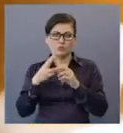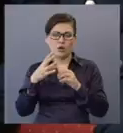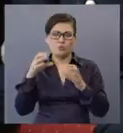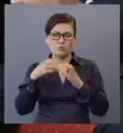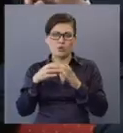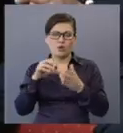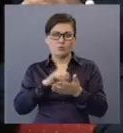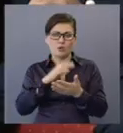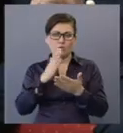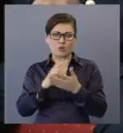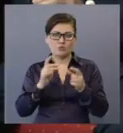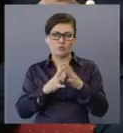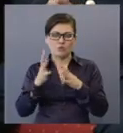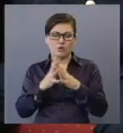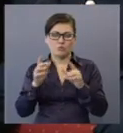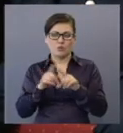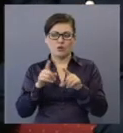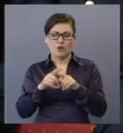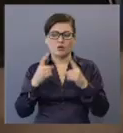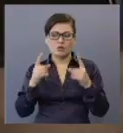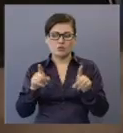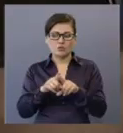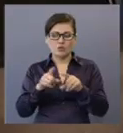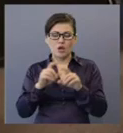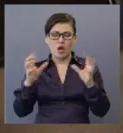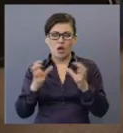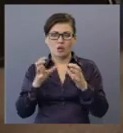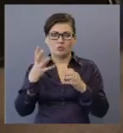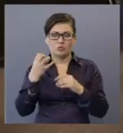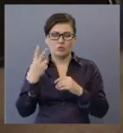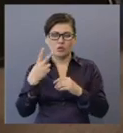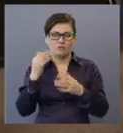құрамында есірткі бар өсімдік өсіру және аса ірі көлемде сақтаудың 402 фактісі бар.